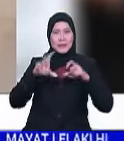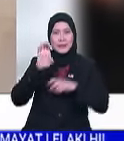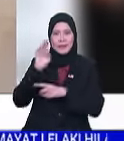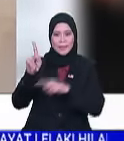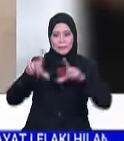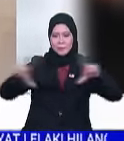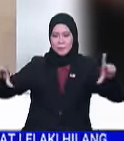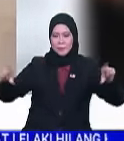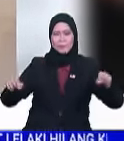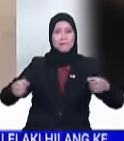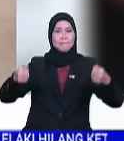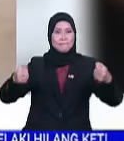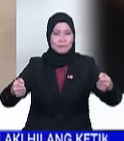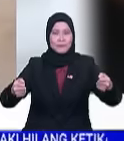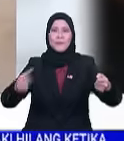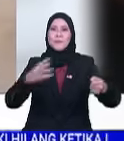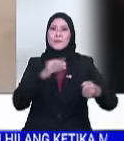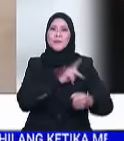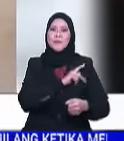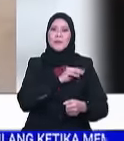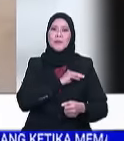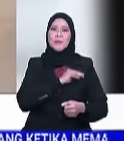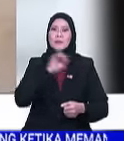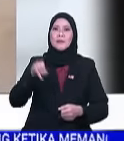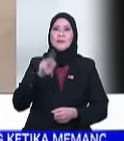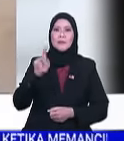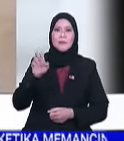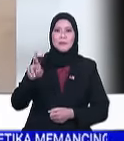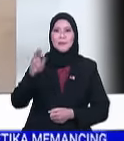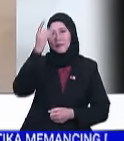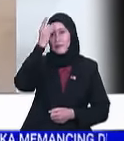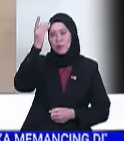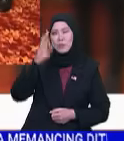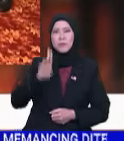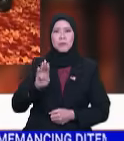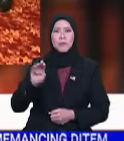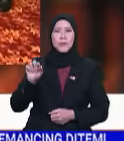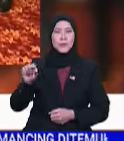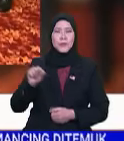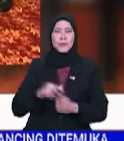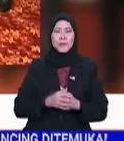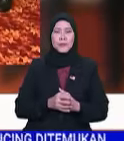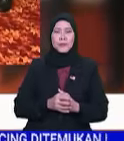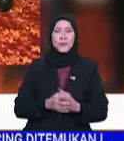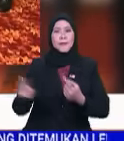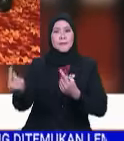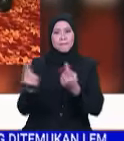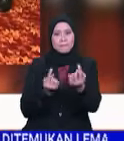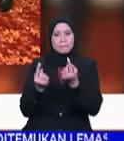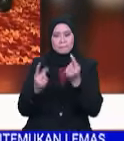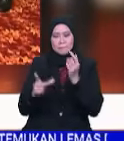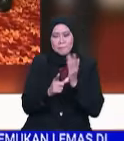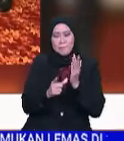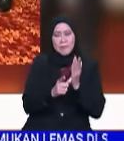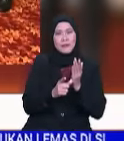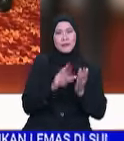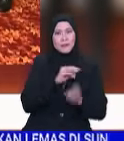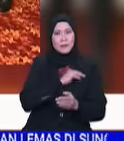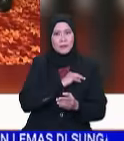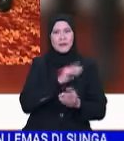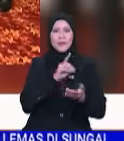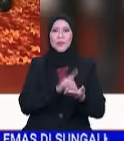daripada Timbalan Ketua Menteri yang juga Menteri Kerja Raya Sabah, Datuk Seri Bong Mokhtar Radin. Hadir sama timbalan-timbalan Ketua Menteri Datuk Seri